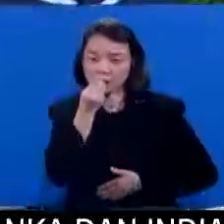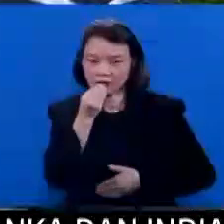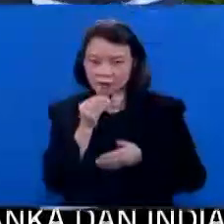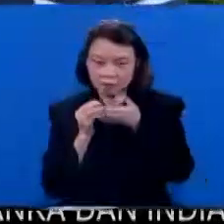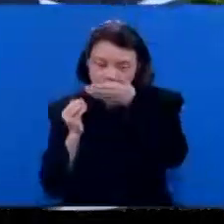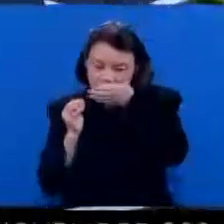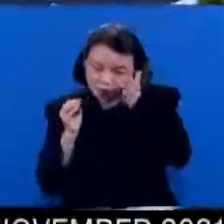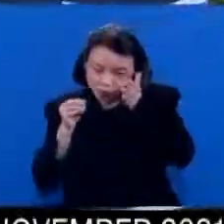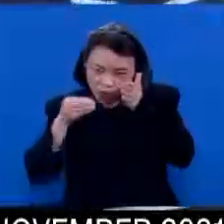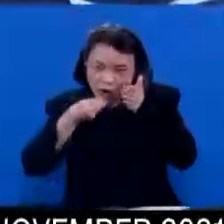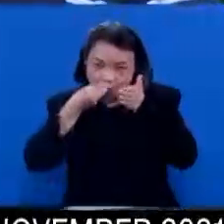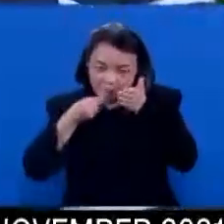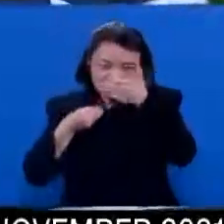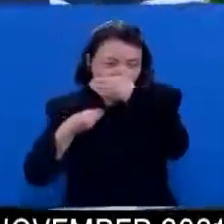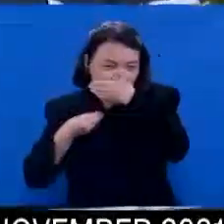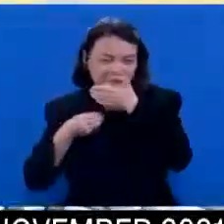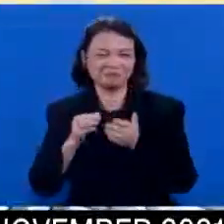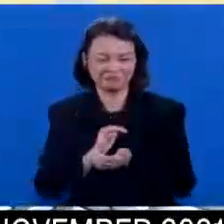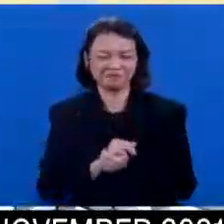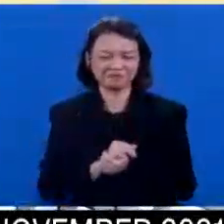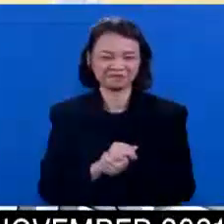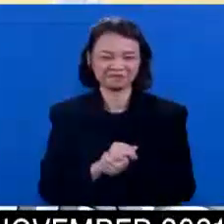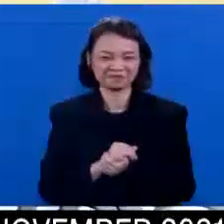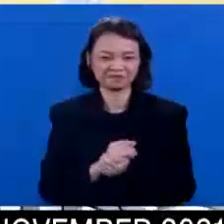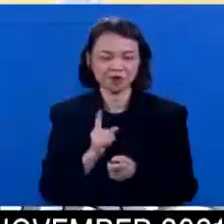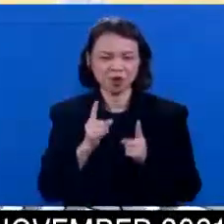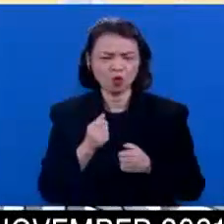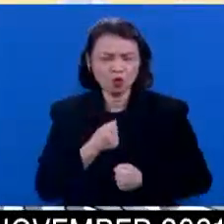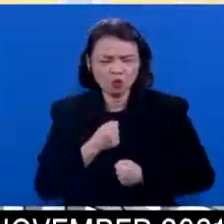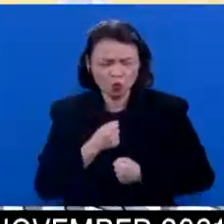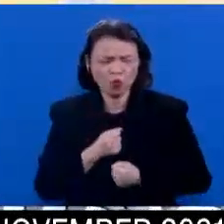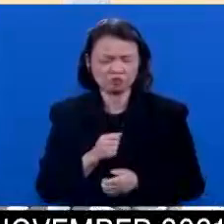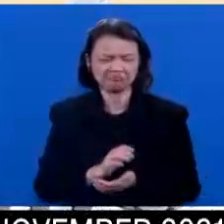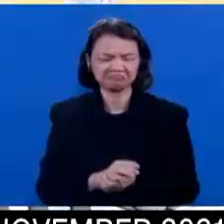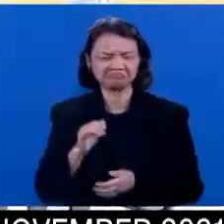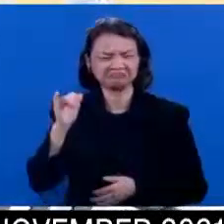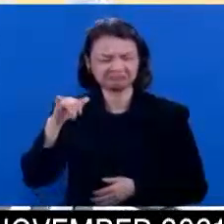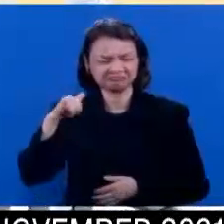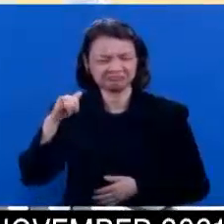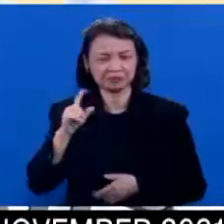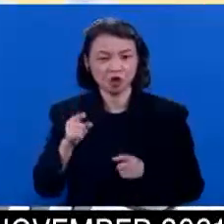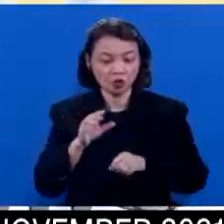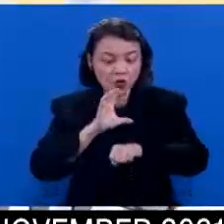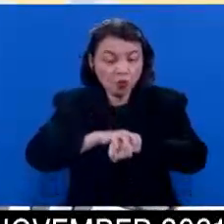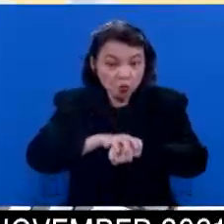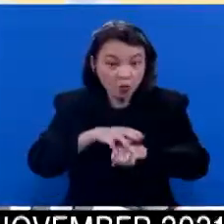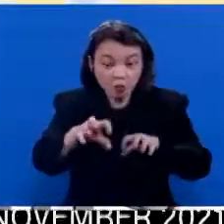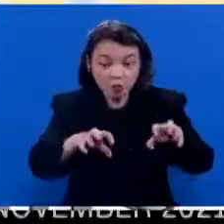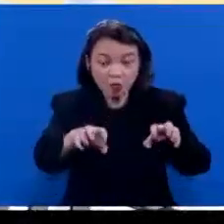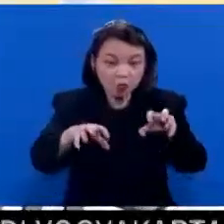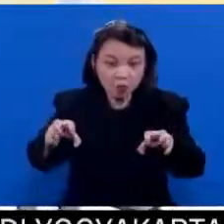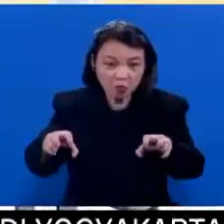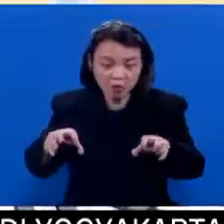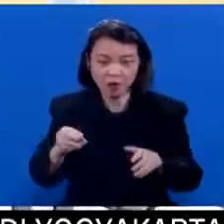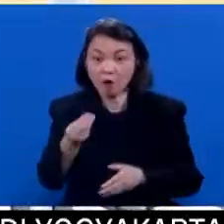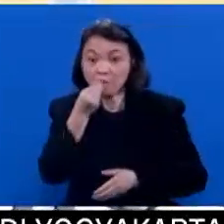dulu sedikit maskernya, kalau udah makan kita pakein lagi. Kalau khawatir ya, apalagi kan kalau udah pegang sesuatu terus anak-anak pegang